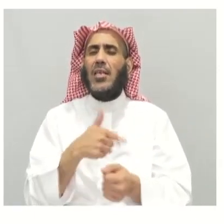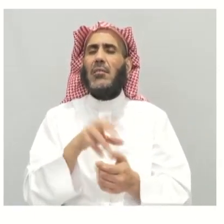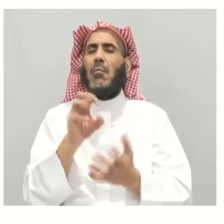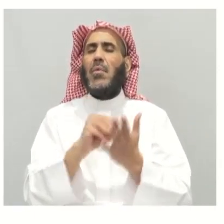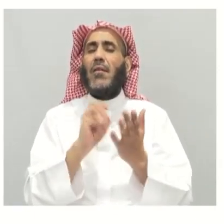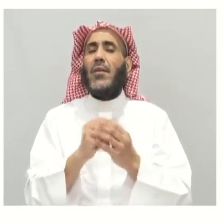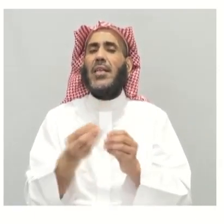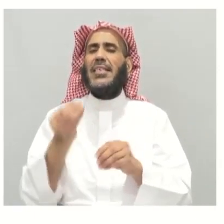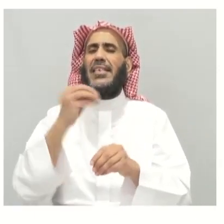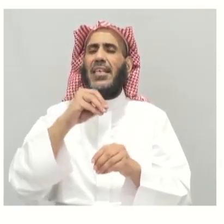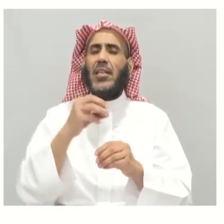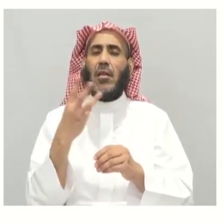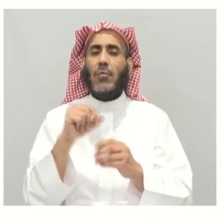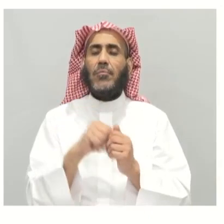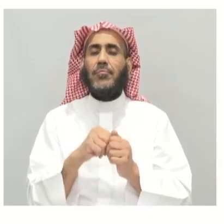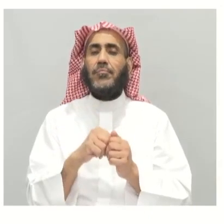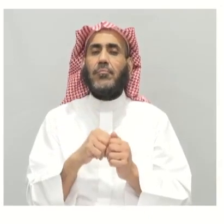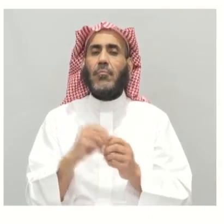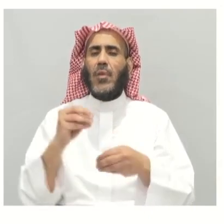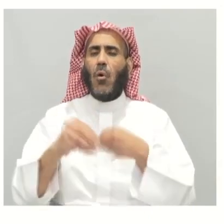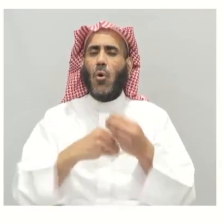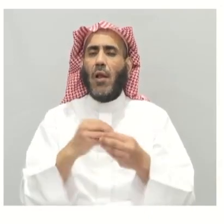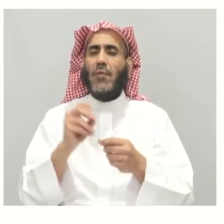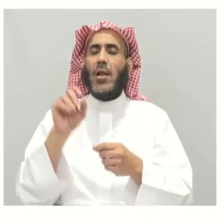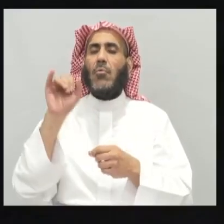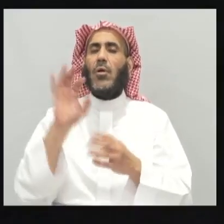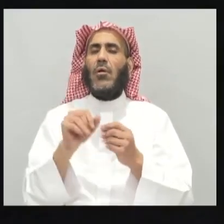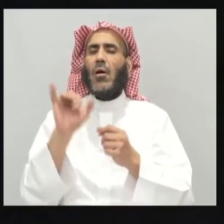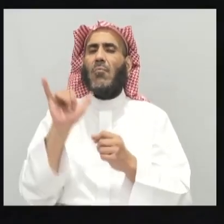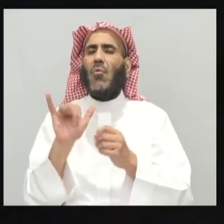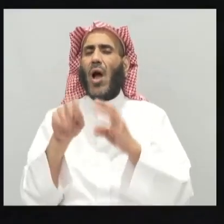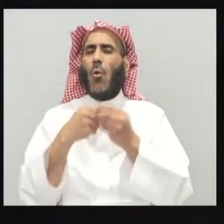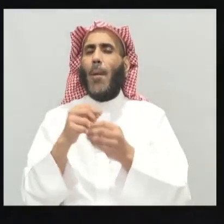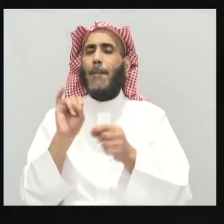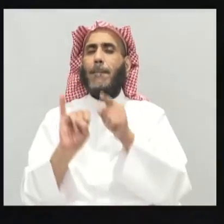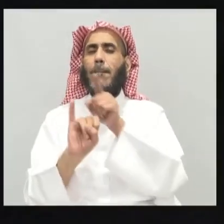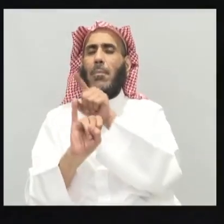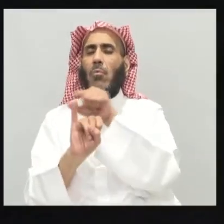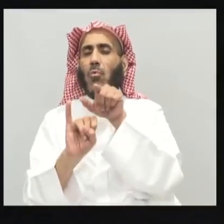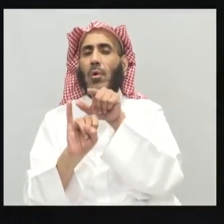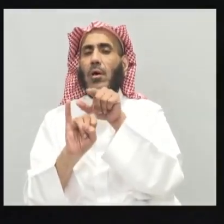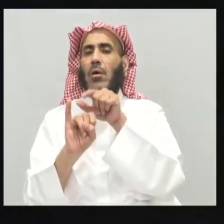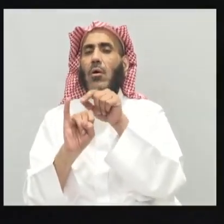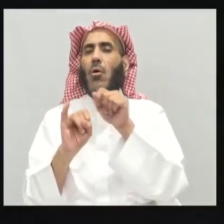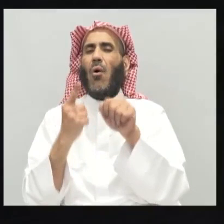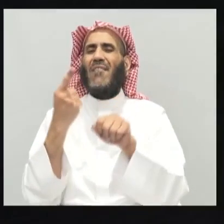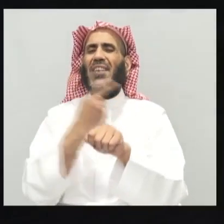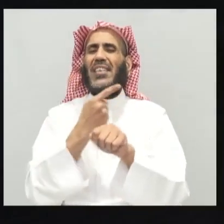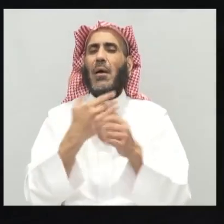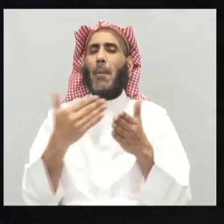الفعل الزائد عن 3 أحرف، حوله للمضارع، أقلب حرف المضارع ميما مضمومة وأفتح ما